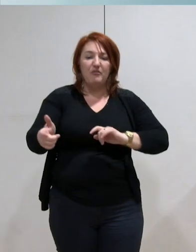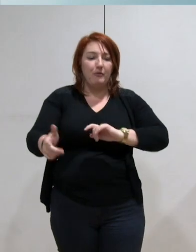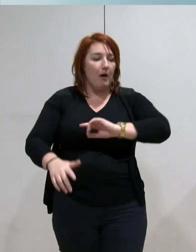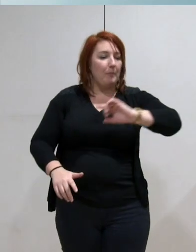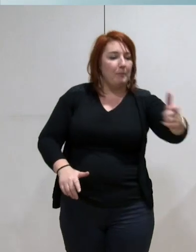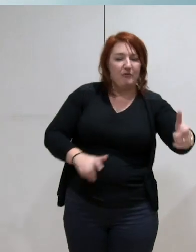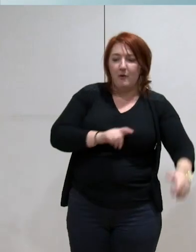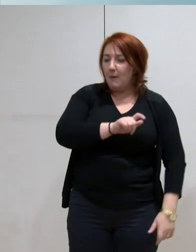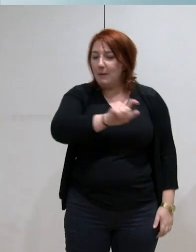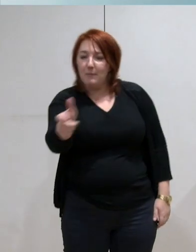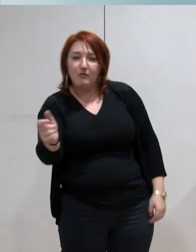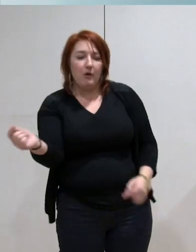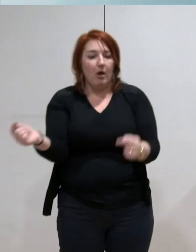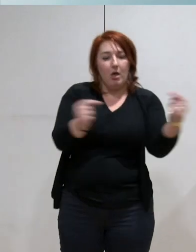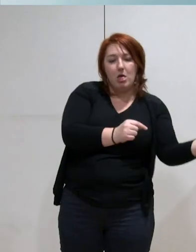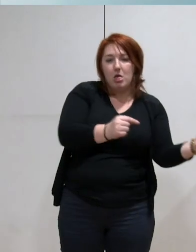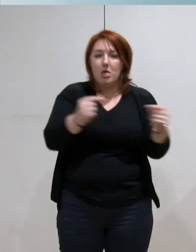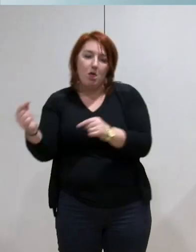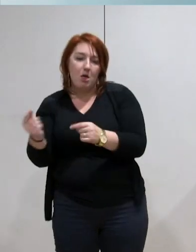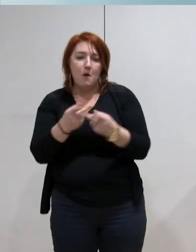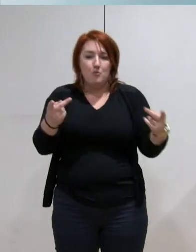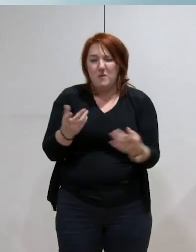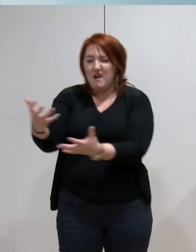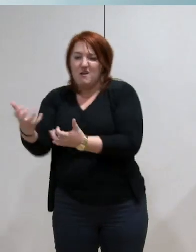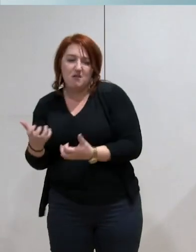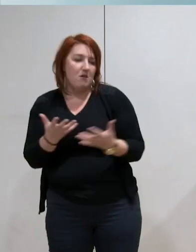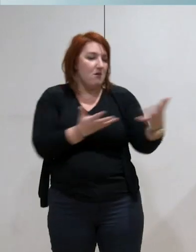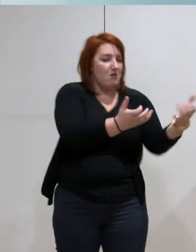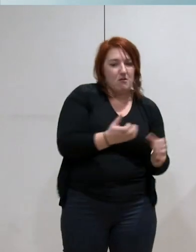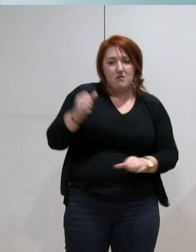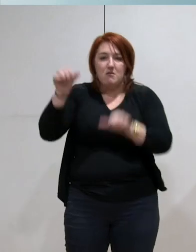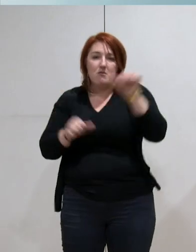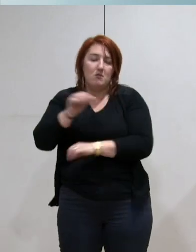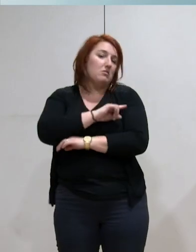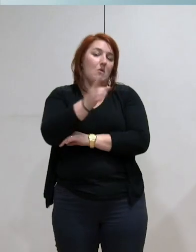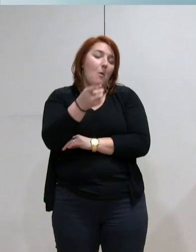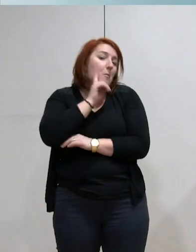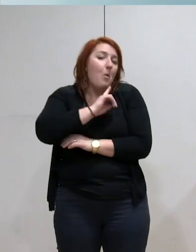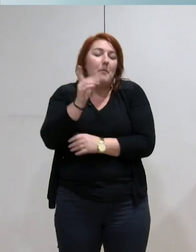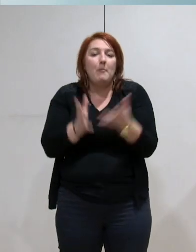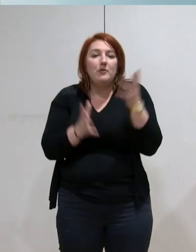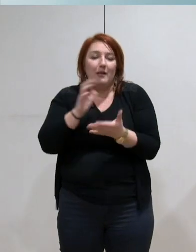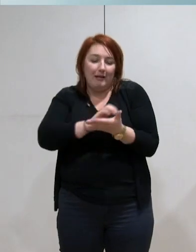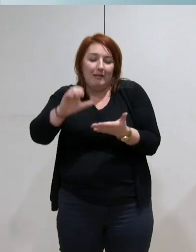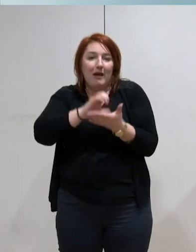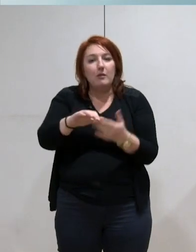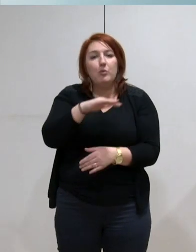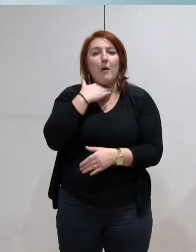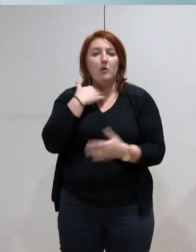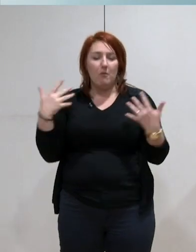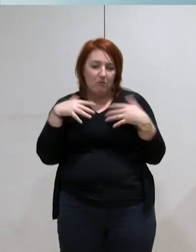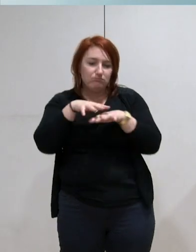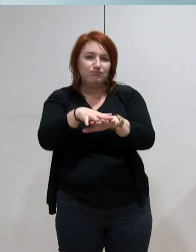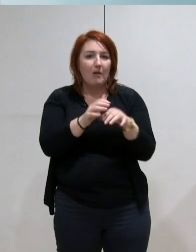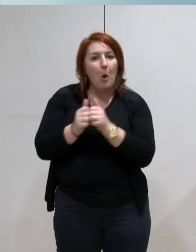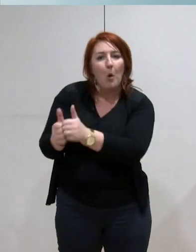autre et se batailler les publics peut-être une carte d'abonnement commune donc tout ça nous allons travailler dans le cadre de